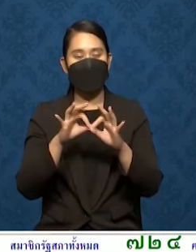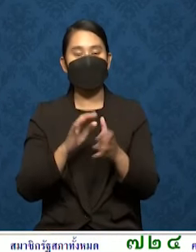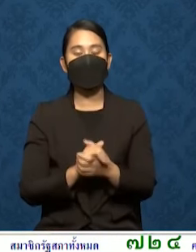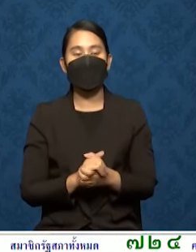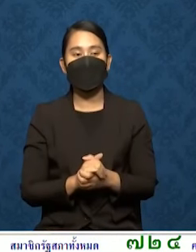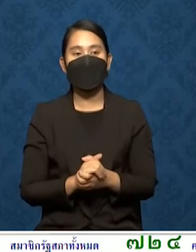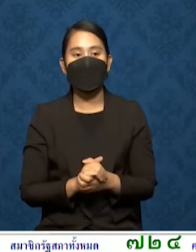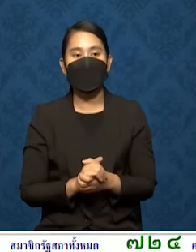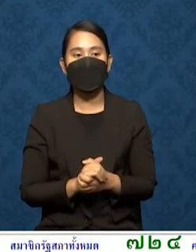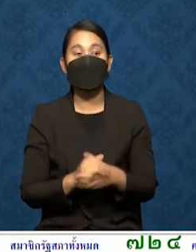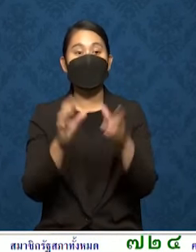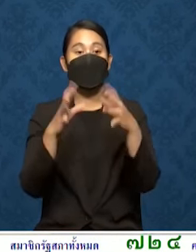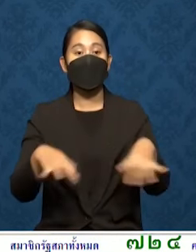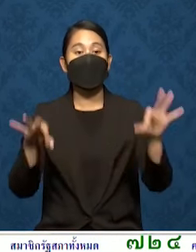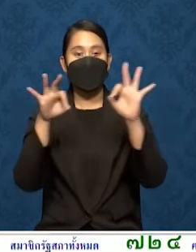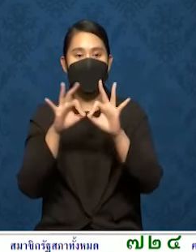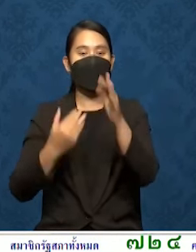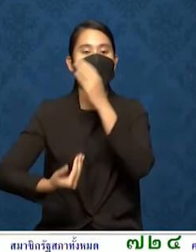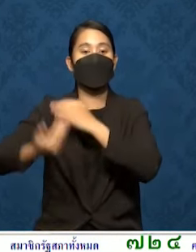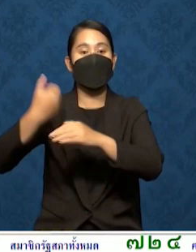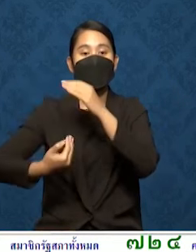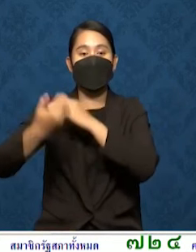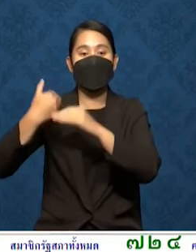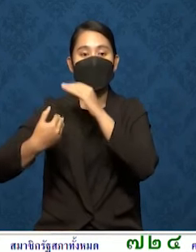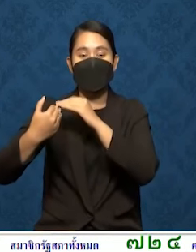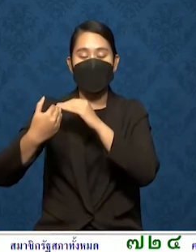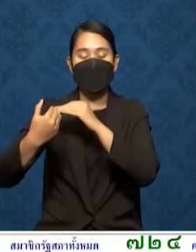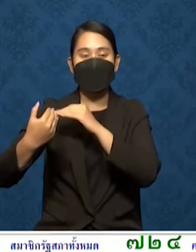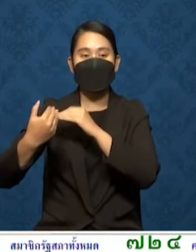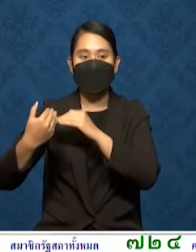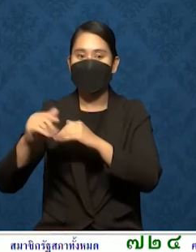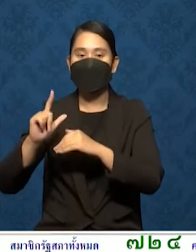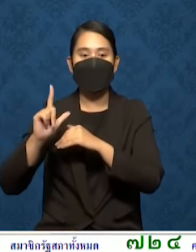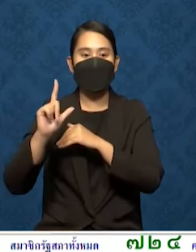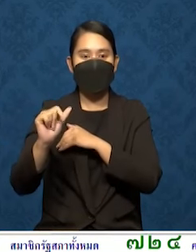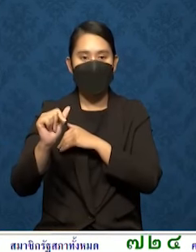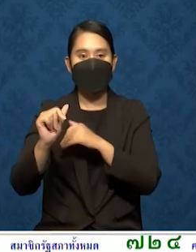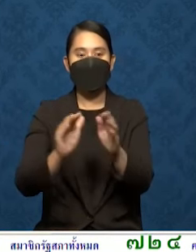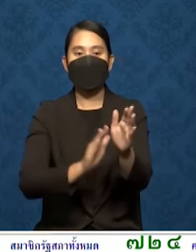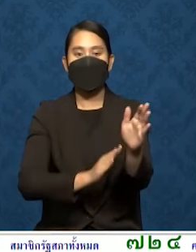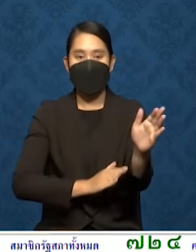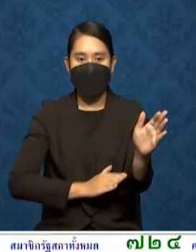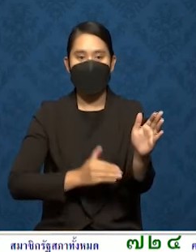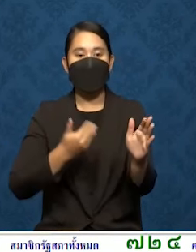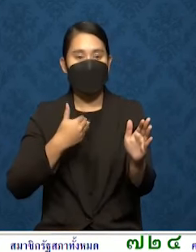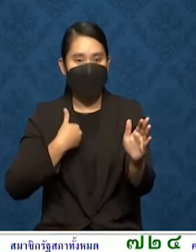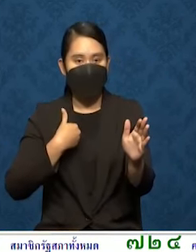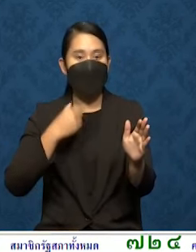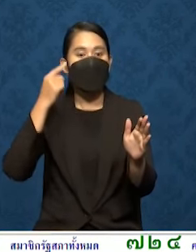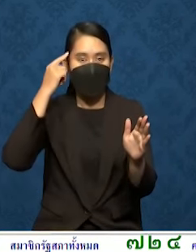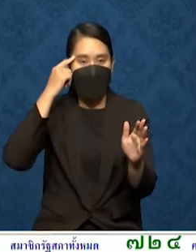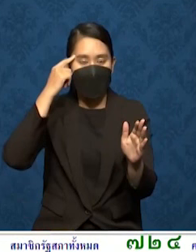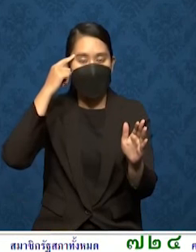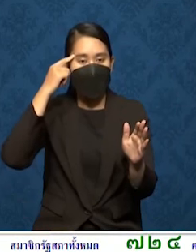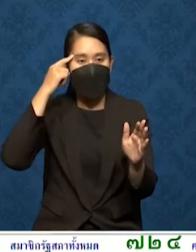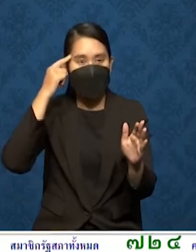ที่เป็นมีประวัติศาสตร์มีอัตลักษณ์เป็นที่รู้จักของประเทศโด